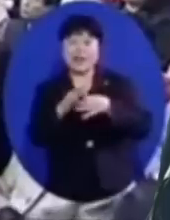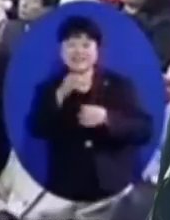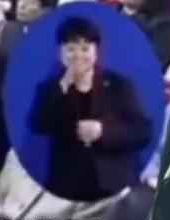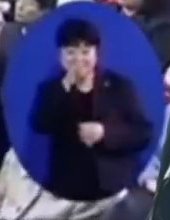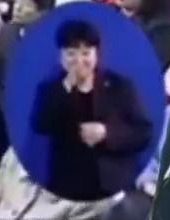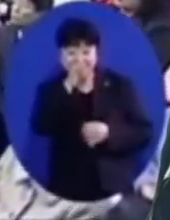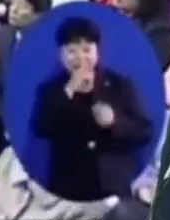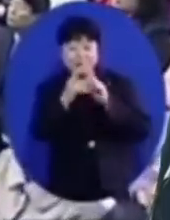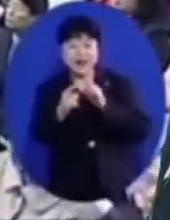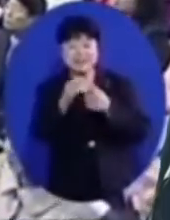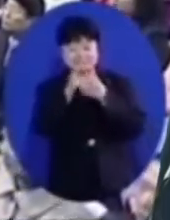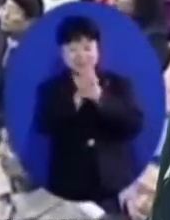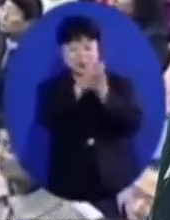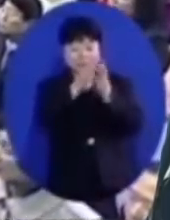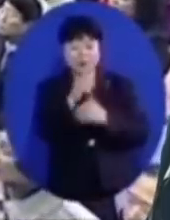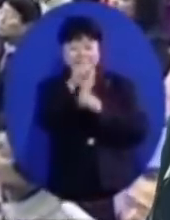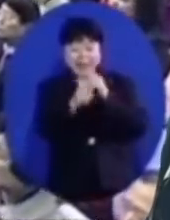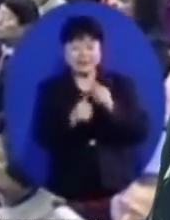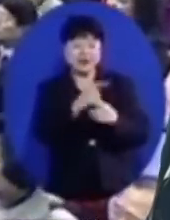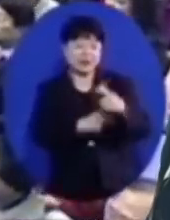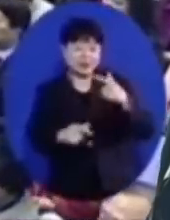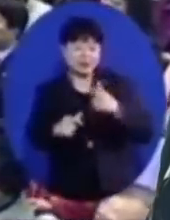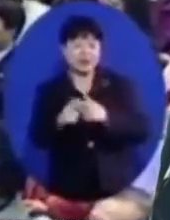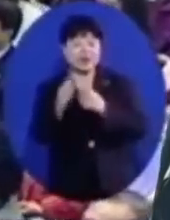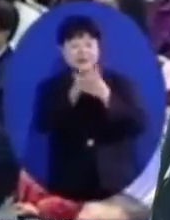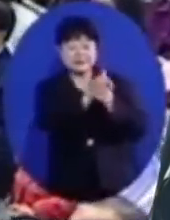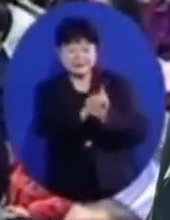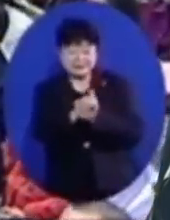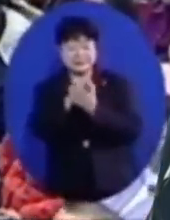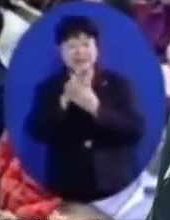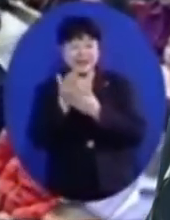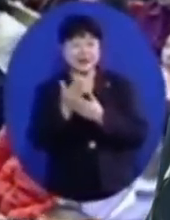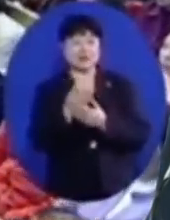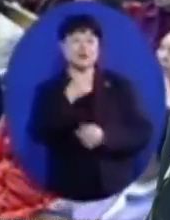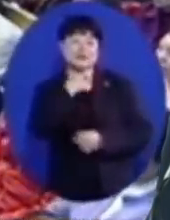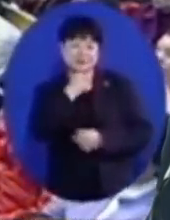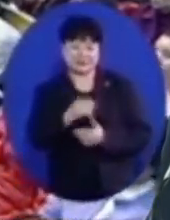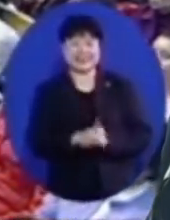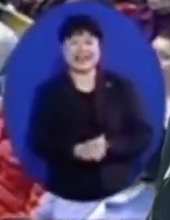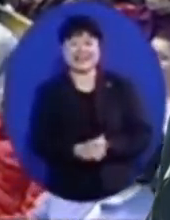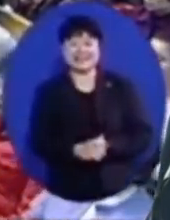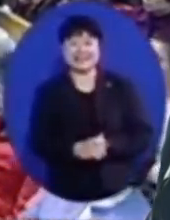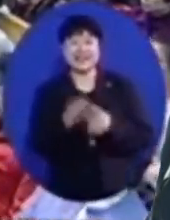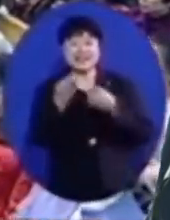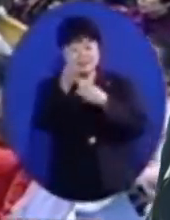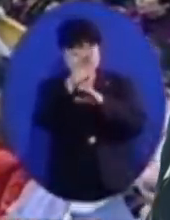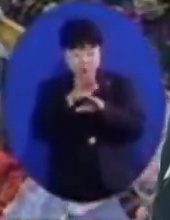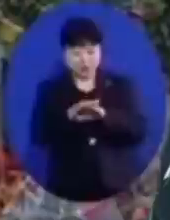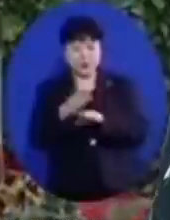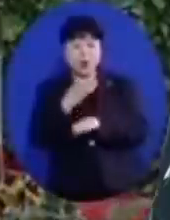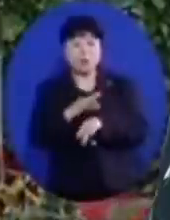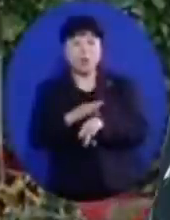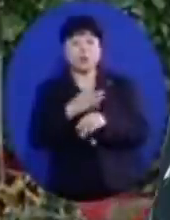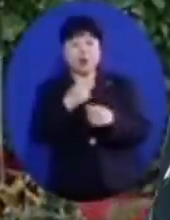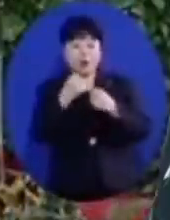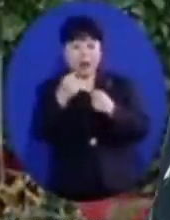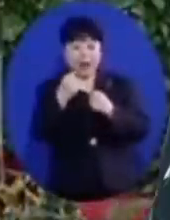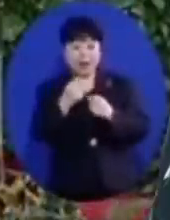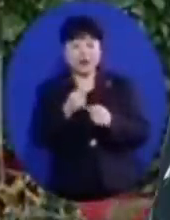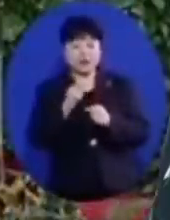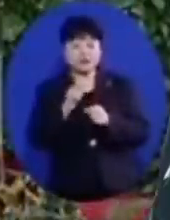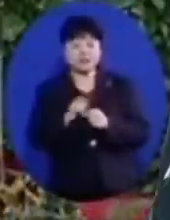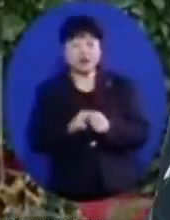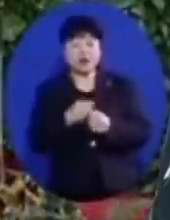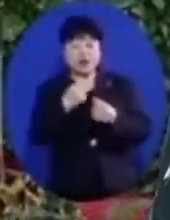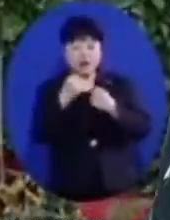말씀과 기도를 통해 하나님과 더욱 친밀해지고 싶습니다 김성도님은 육체의 건강과 함께 영적